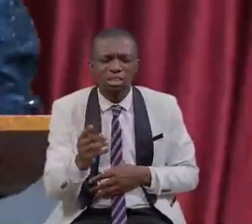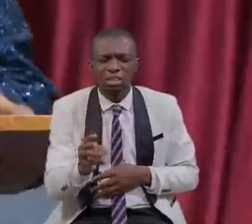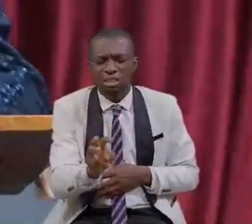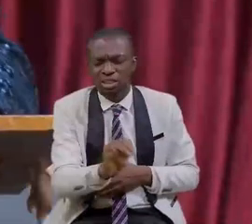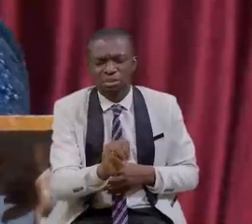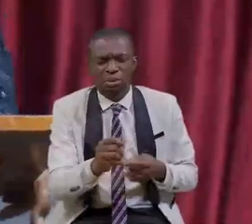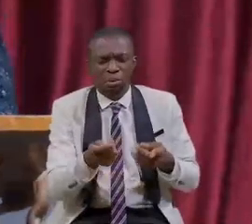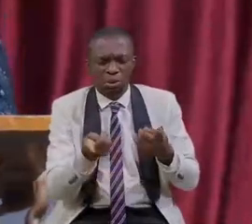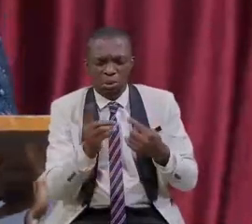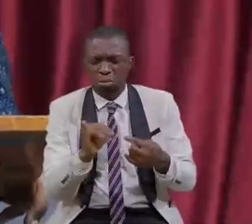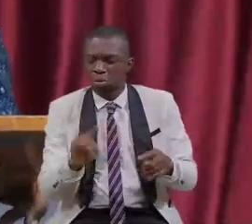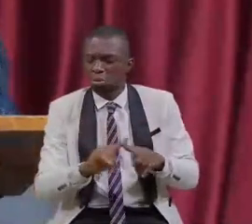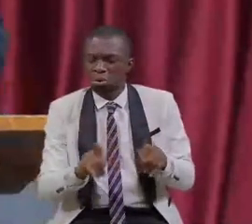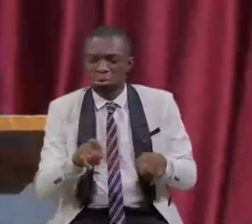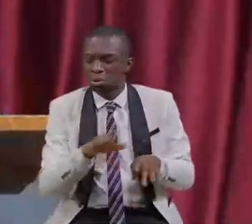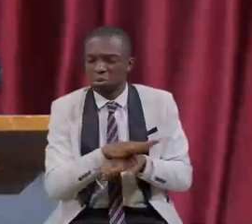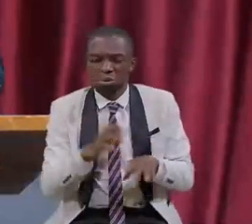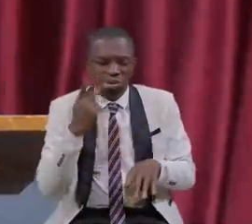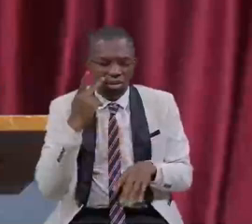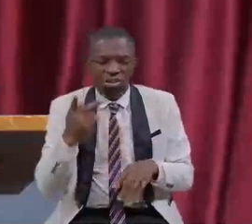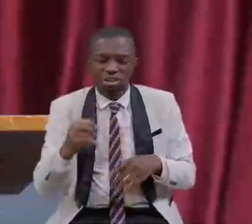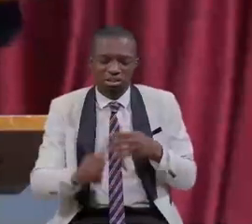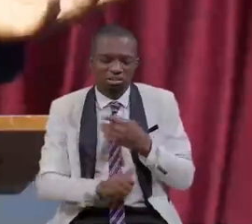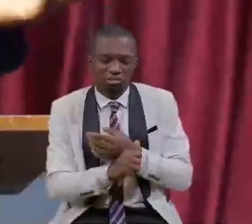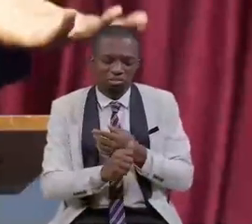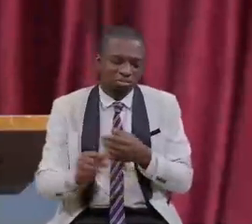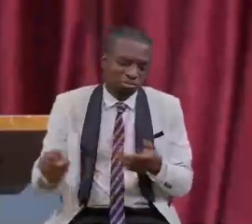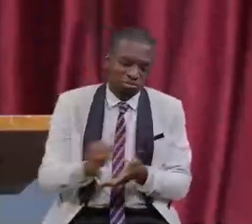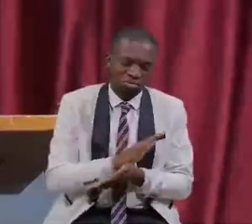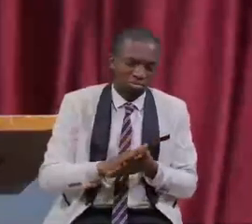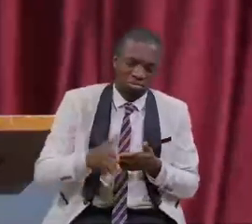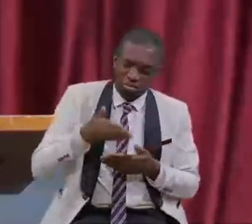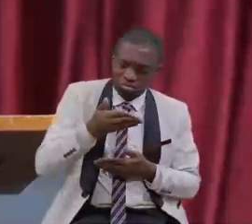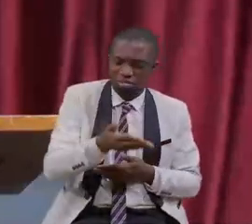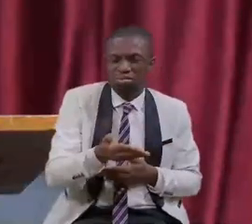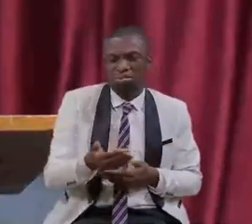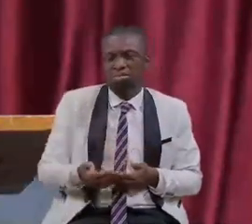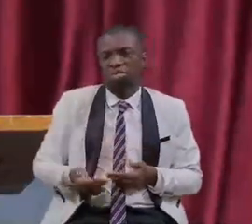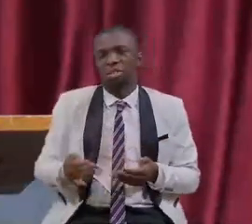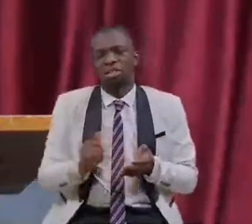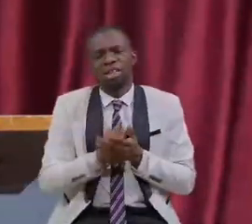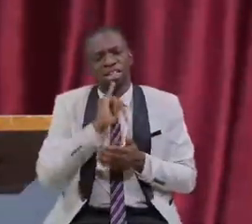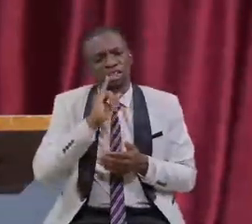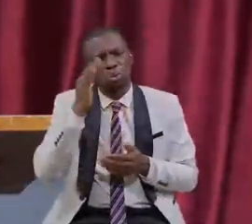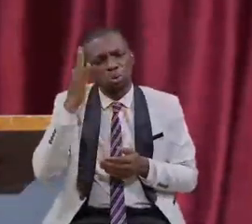Seulement, on voit qu'ils nous appellent, mais on ne voit pas ce caractère d'écrasement qu'ils ont.